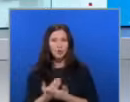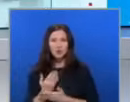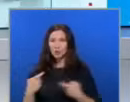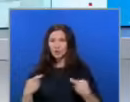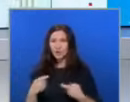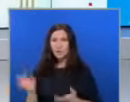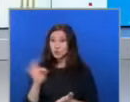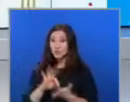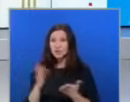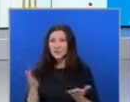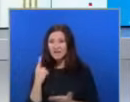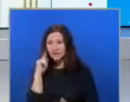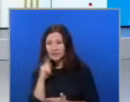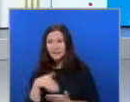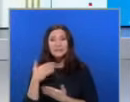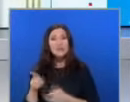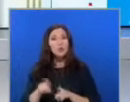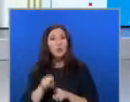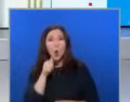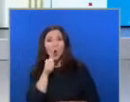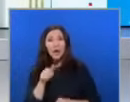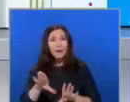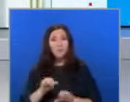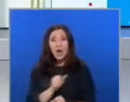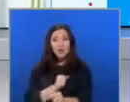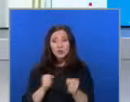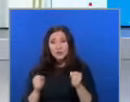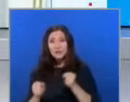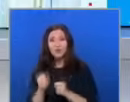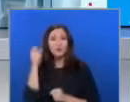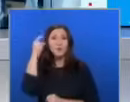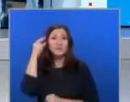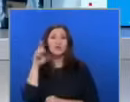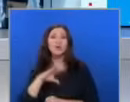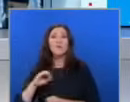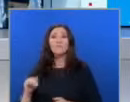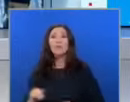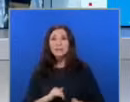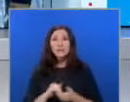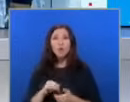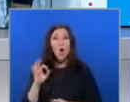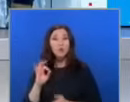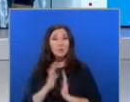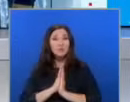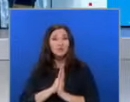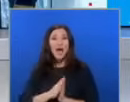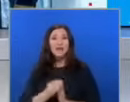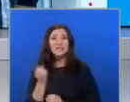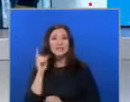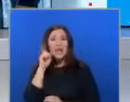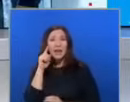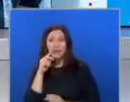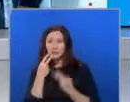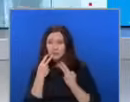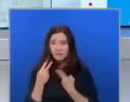войната. Посещението става ден след като Унгария пое ротационното председателство на Европейския съюз. Орбан призова Зеленски да